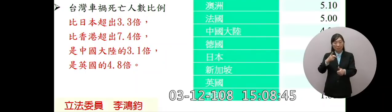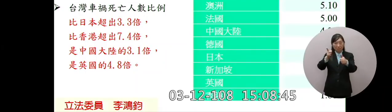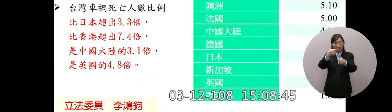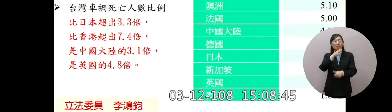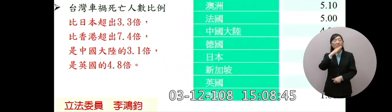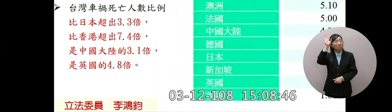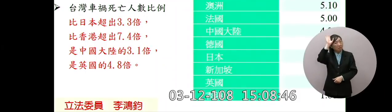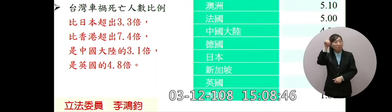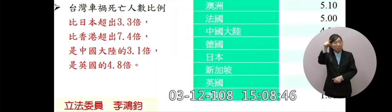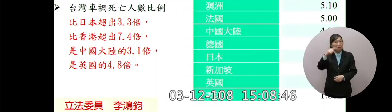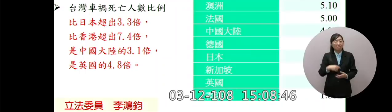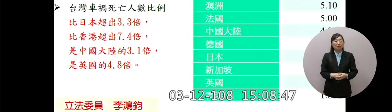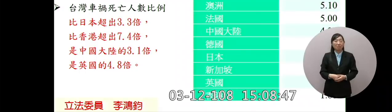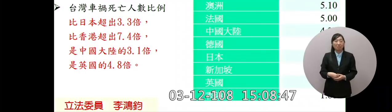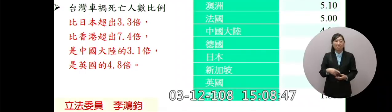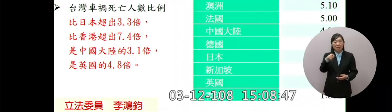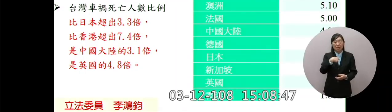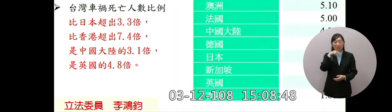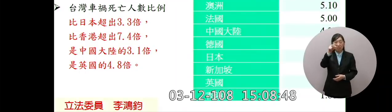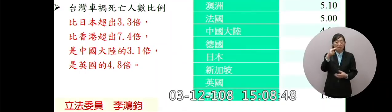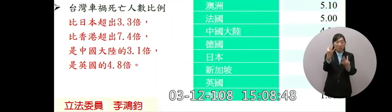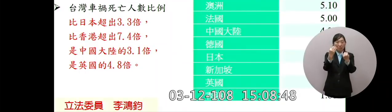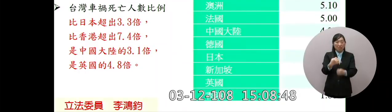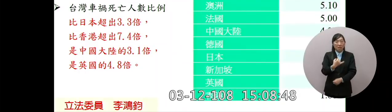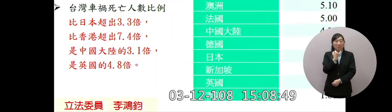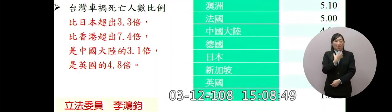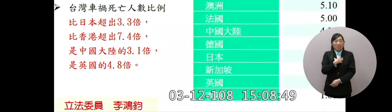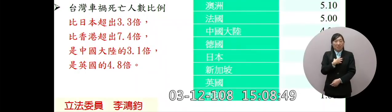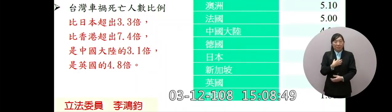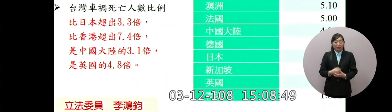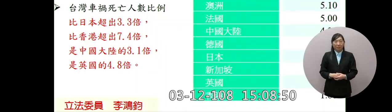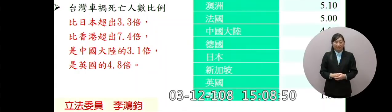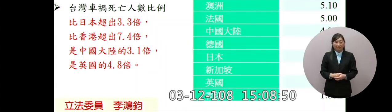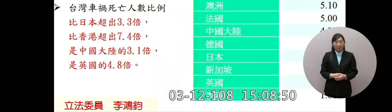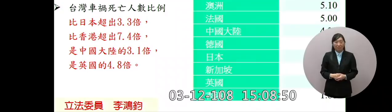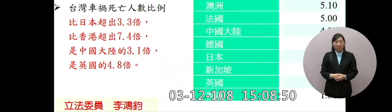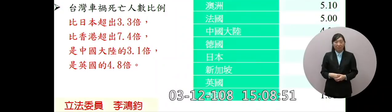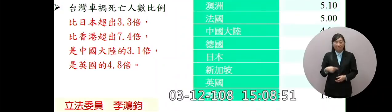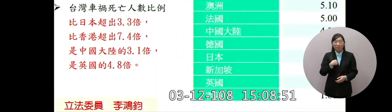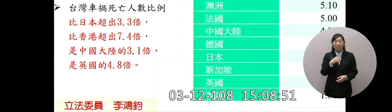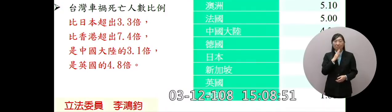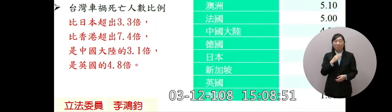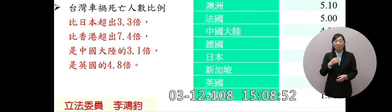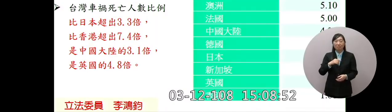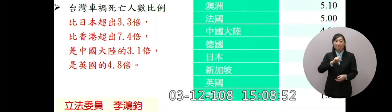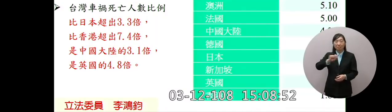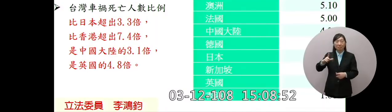不是你竞争力呢？这个是看起来这个数字是非常可怕的一个数字啊！我们是超过日